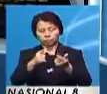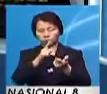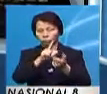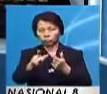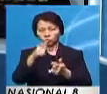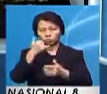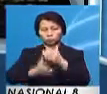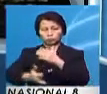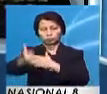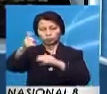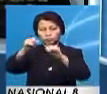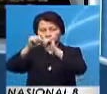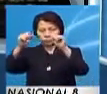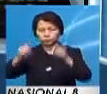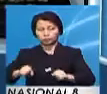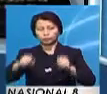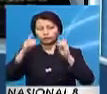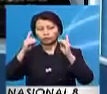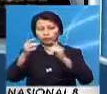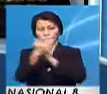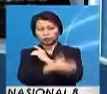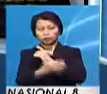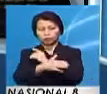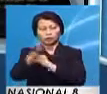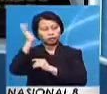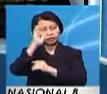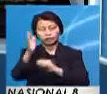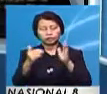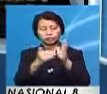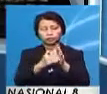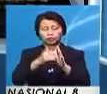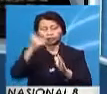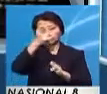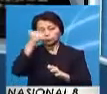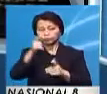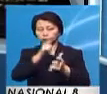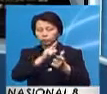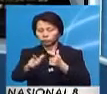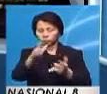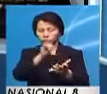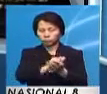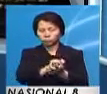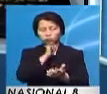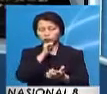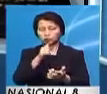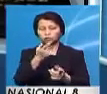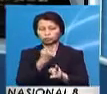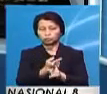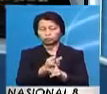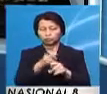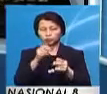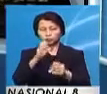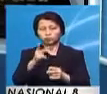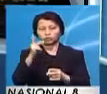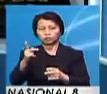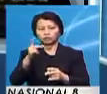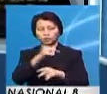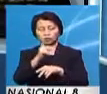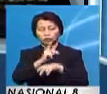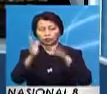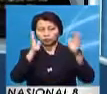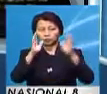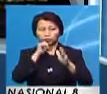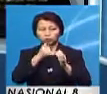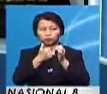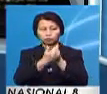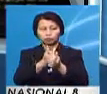untuk memasuki sistem pendidikan negara tidak pernah disekat. Ini memandangkan lulusan berkenaan tidak berasaskan kurikulum kebangsaan dan tidak